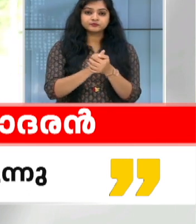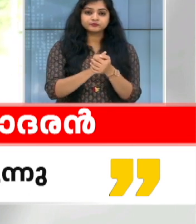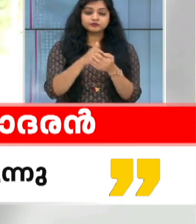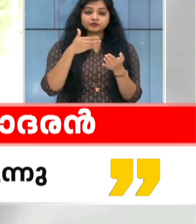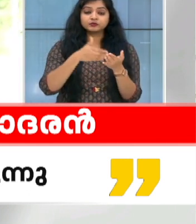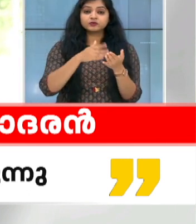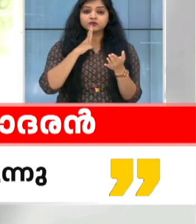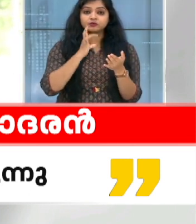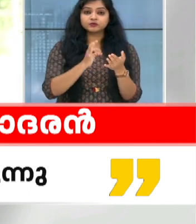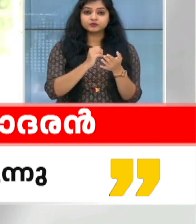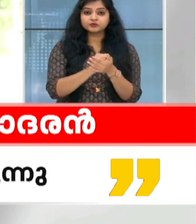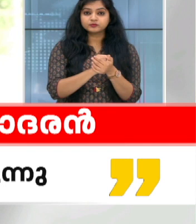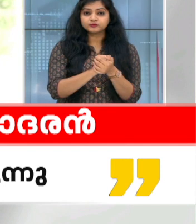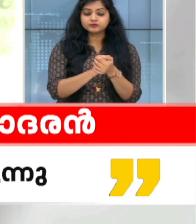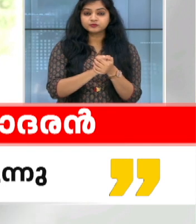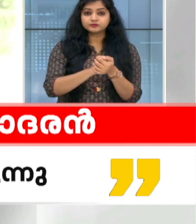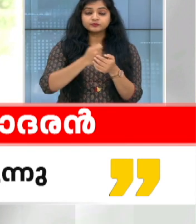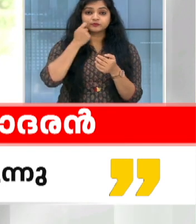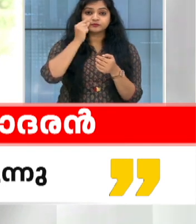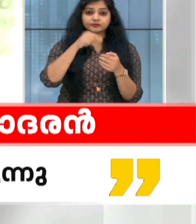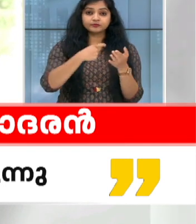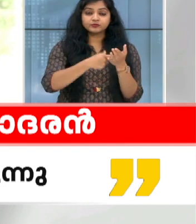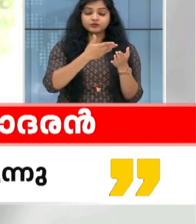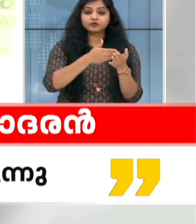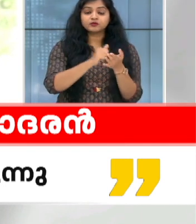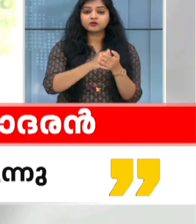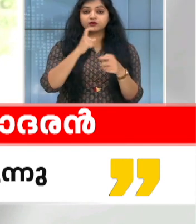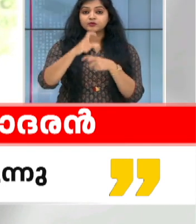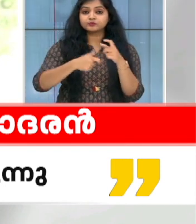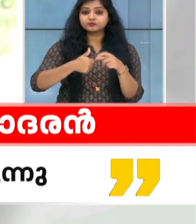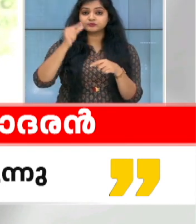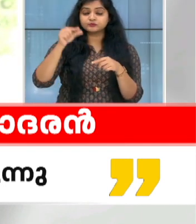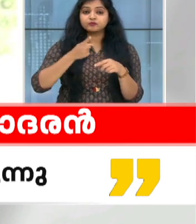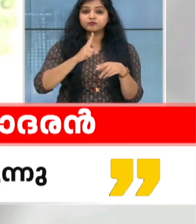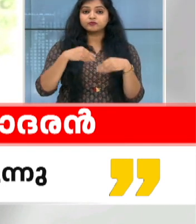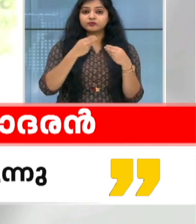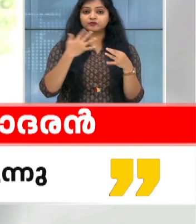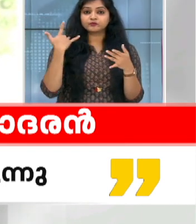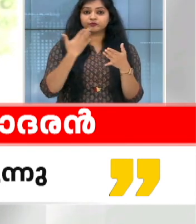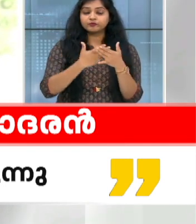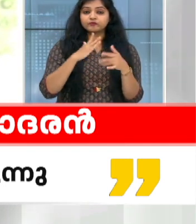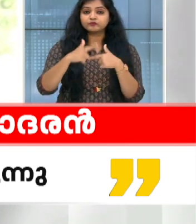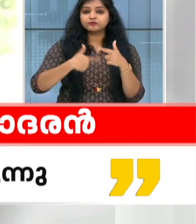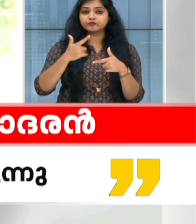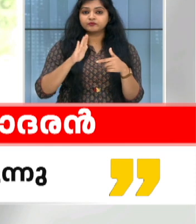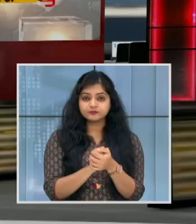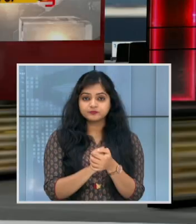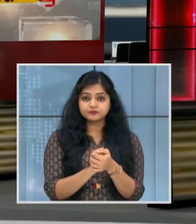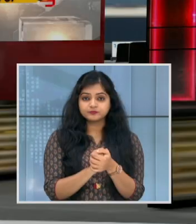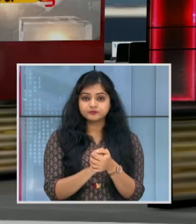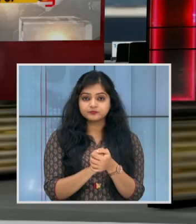യഥാർത്ഥത്തിൽ അവനെ ഈ കമ്പനിക്കാർ നിരന്തരം ഭീഷണിപ്പെടുത്തിയിട്ടുണ്ട്. നിരന്തരം ഭീഷണിപ്പെടുത്തിയിട്ടുണ്ട്.